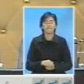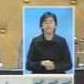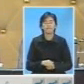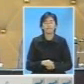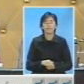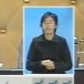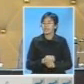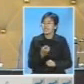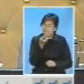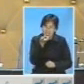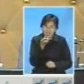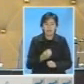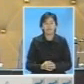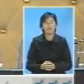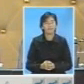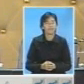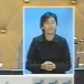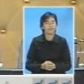์นิดเดียวครับ